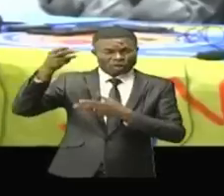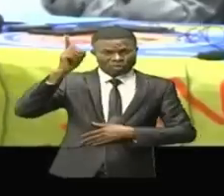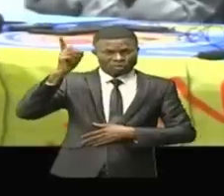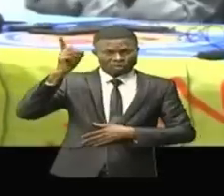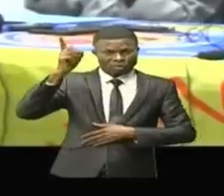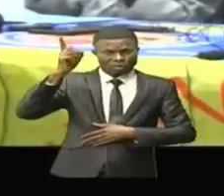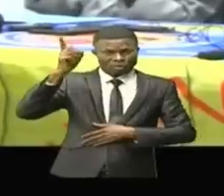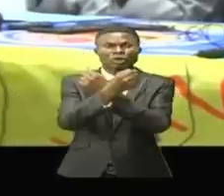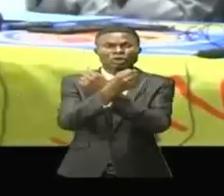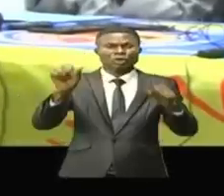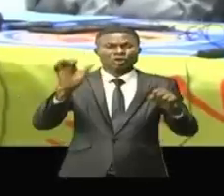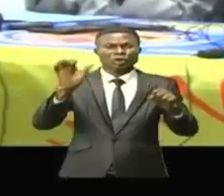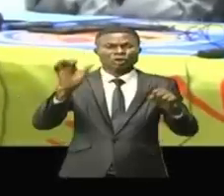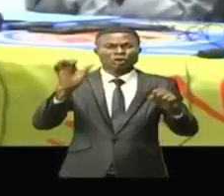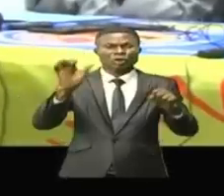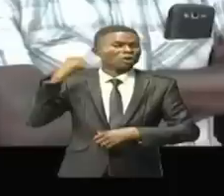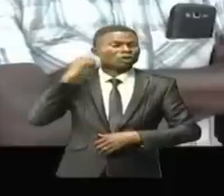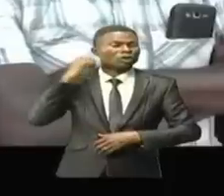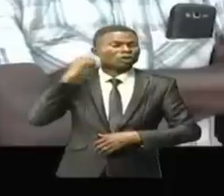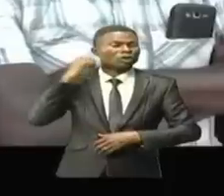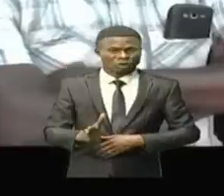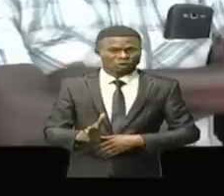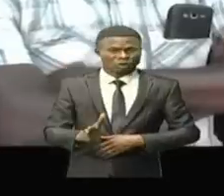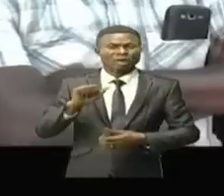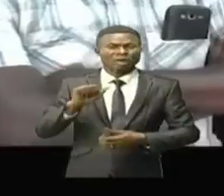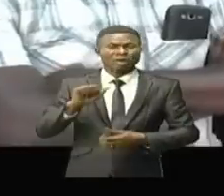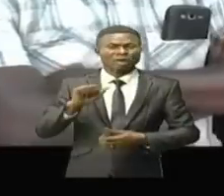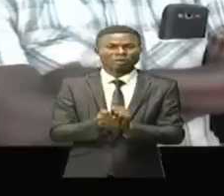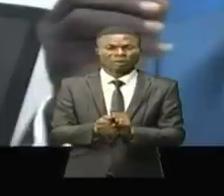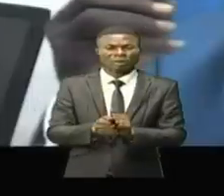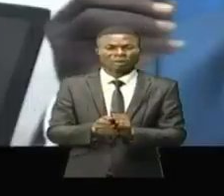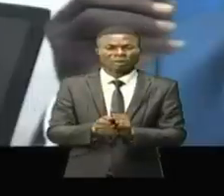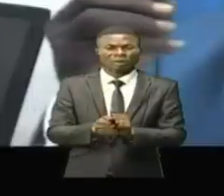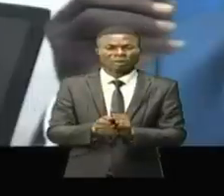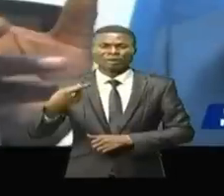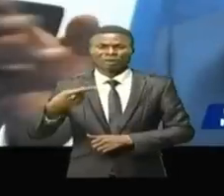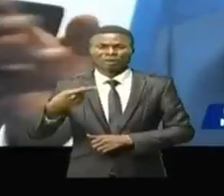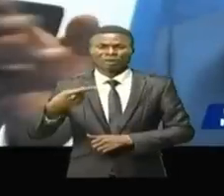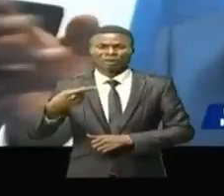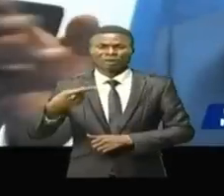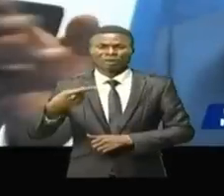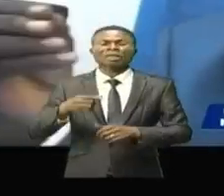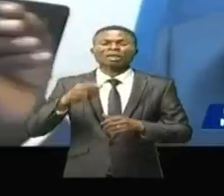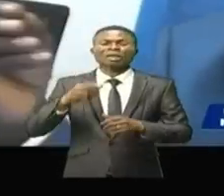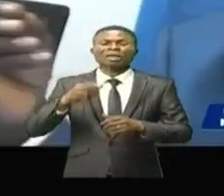former plusieurs docteurs à thèse dans le domaine managérial, a conclu